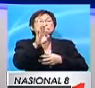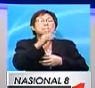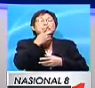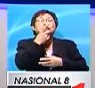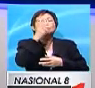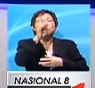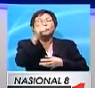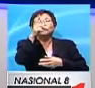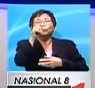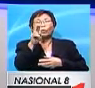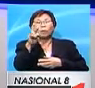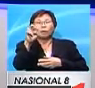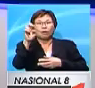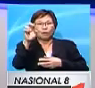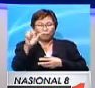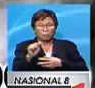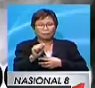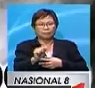prk kuala